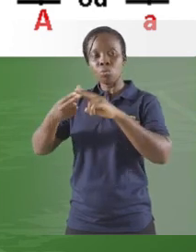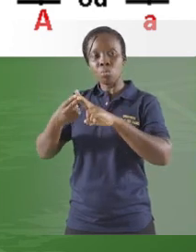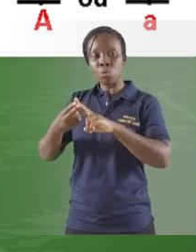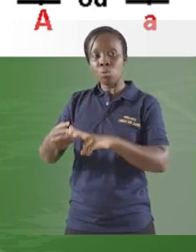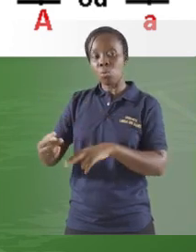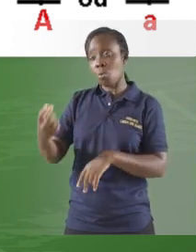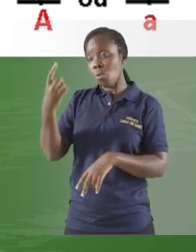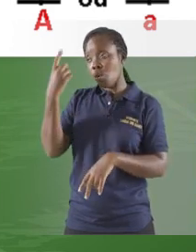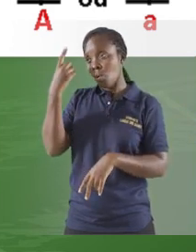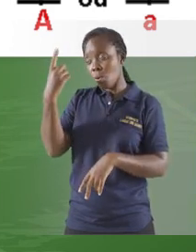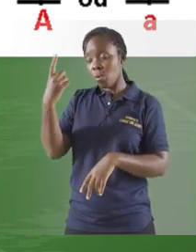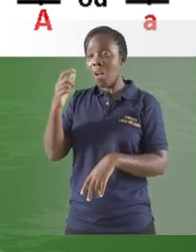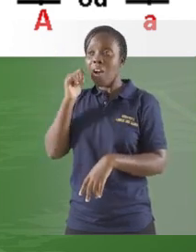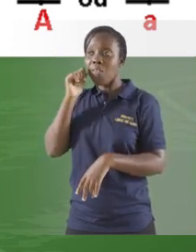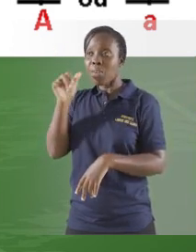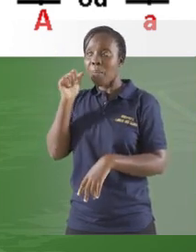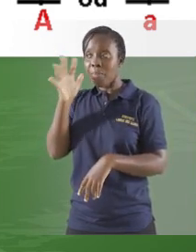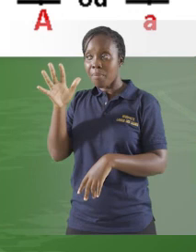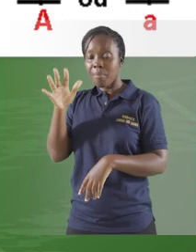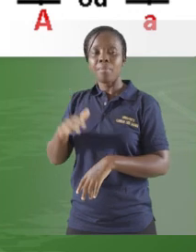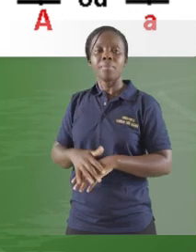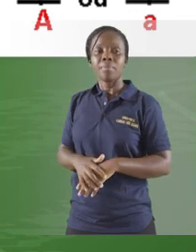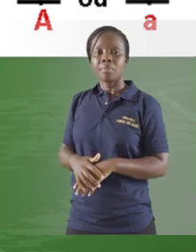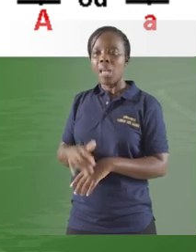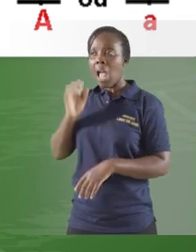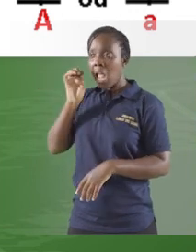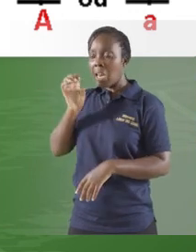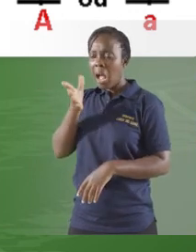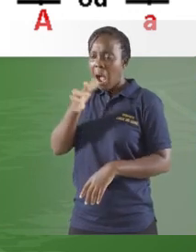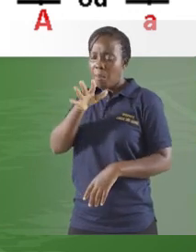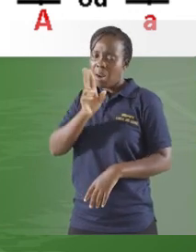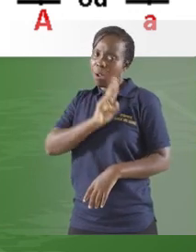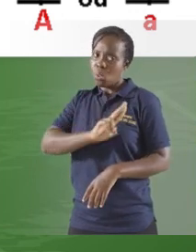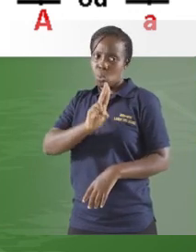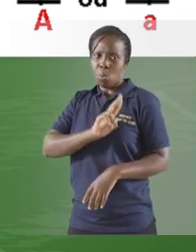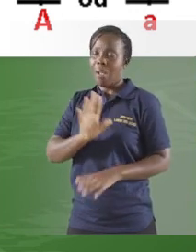qui est une femme, elle est d'apparence normale.